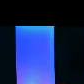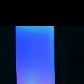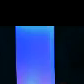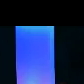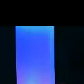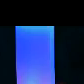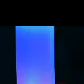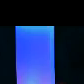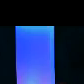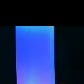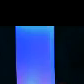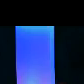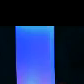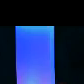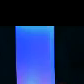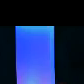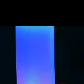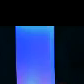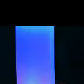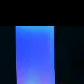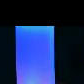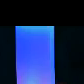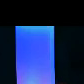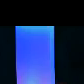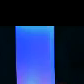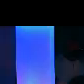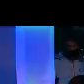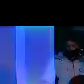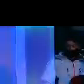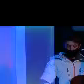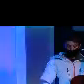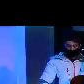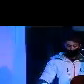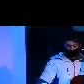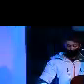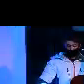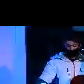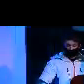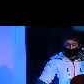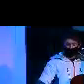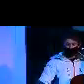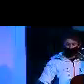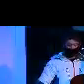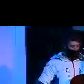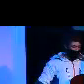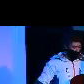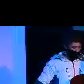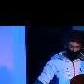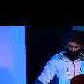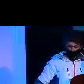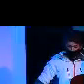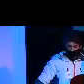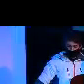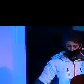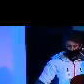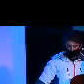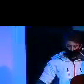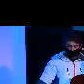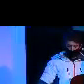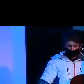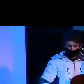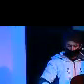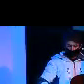Heel jou hart, jy huil nie meer, hy maak jou